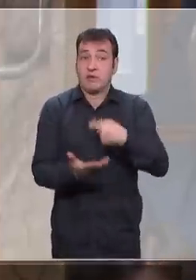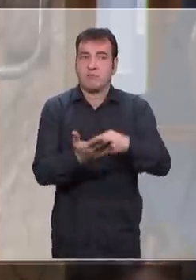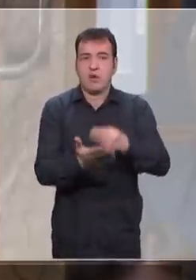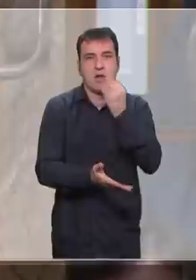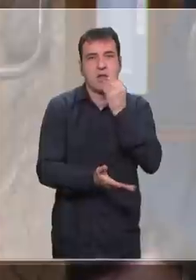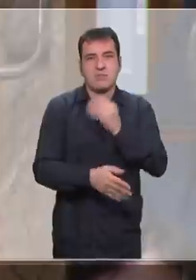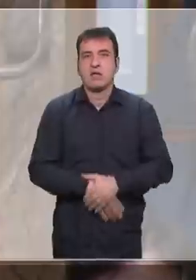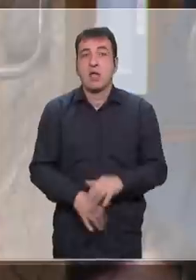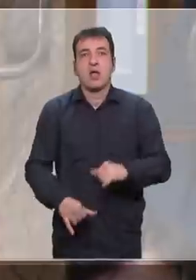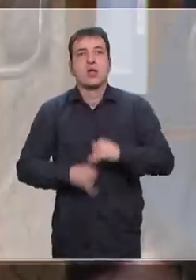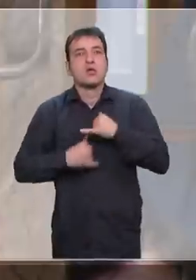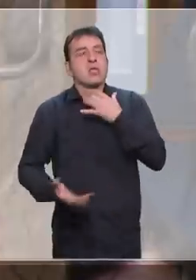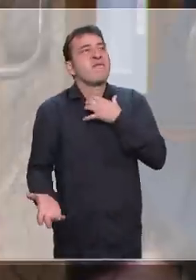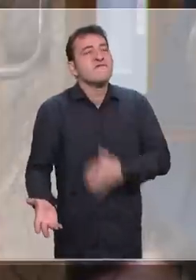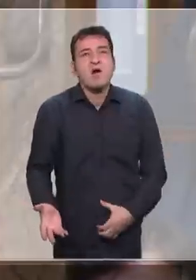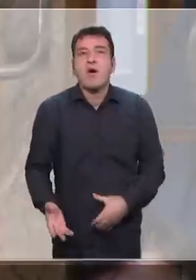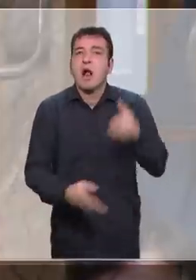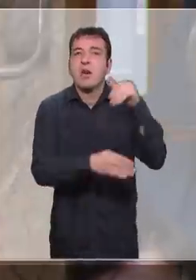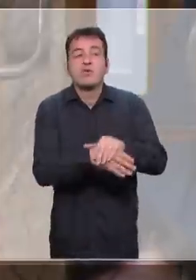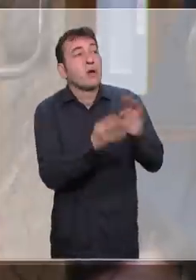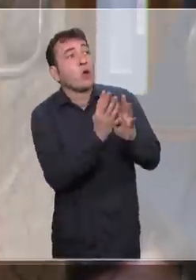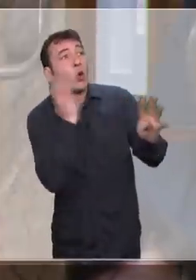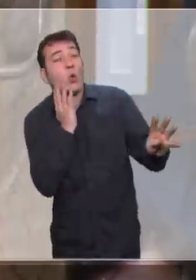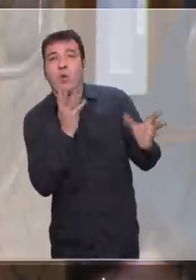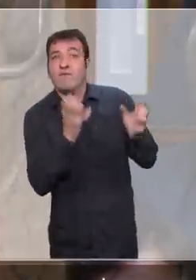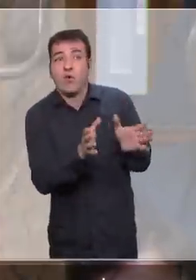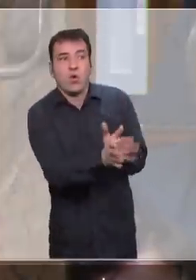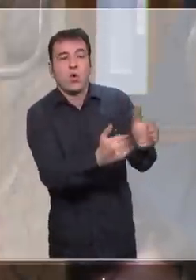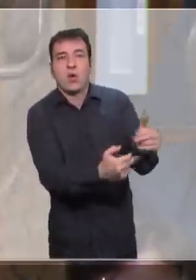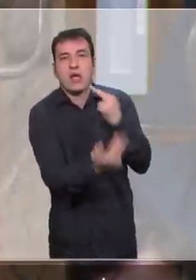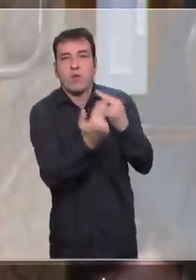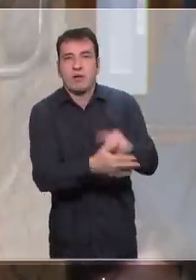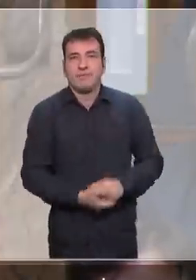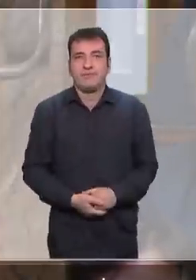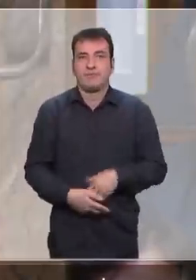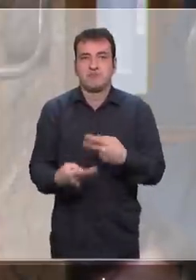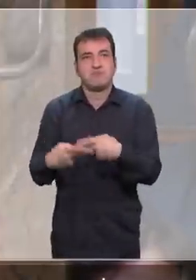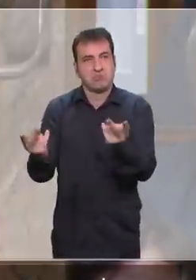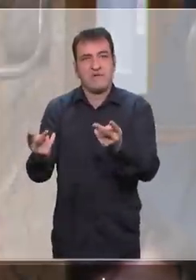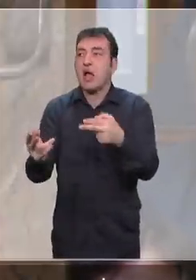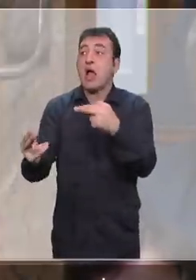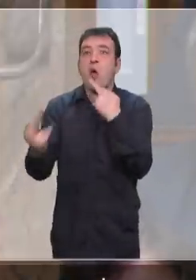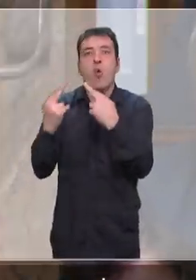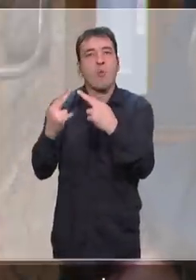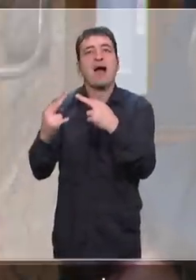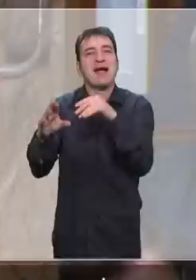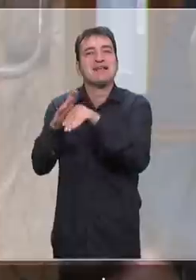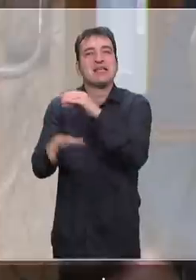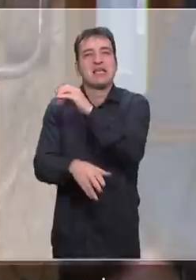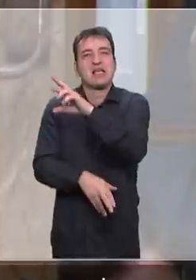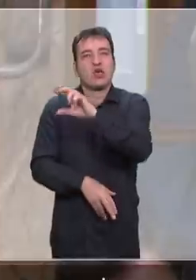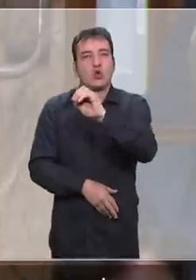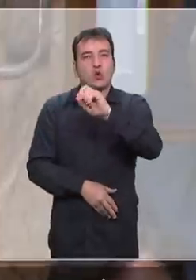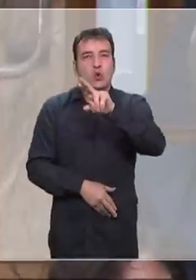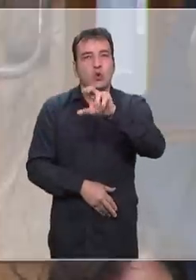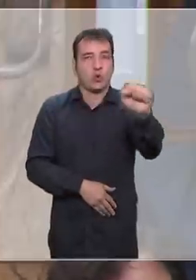La jeunesse a faim et fait la queue le soir pour avoir un colis repas. Vous leur annoncez des repas du Crous à 1 euro, mais ils se retrouvent avec